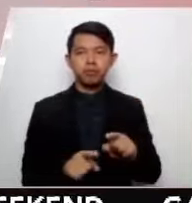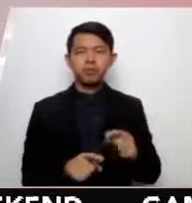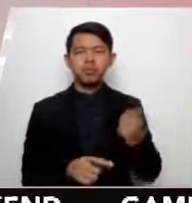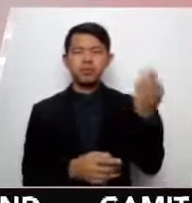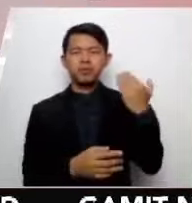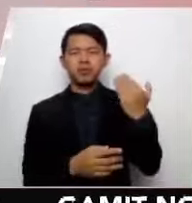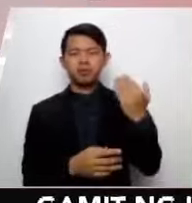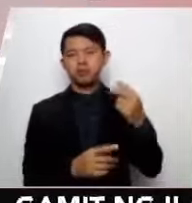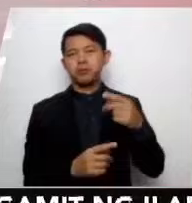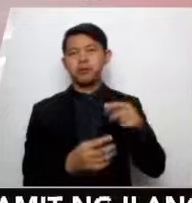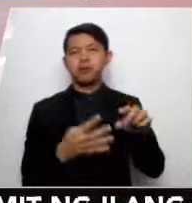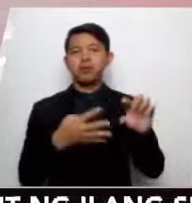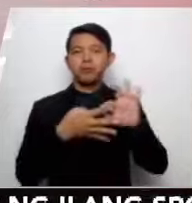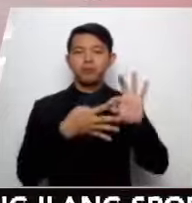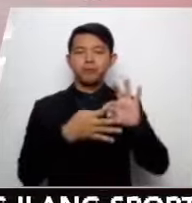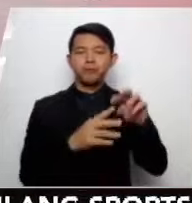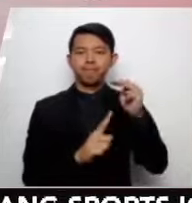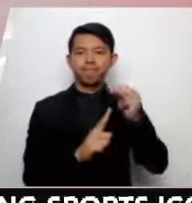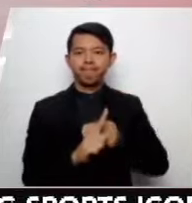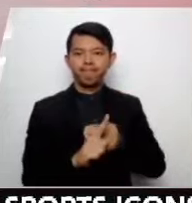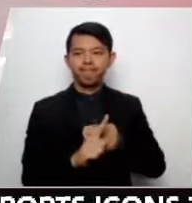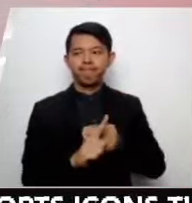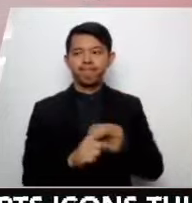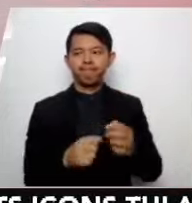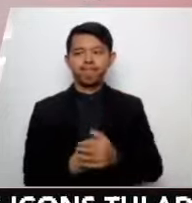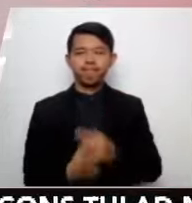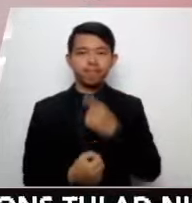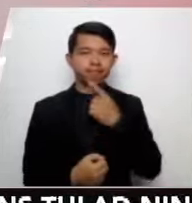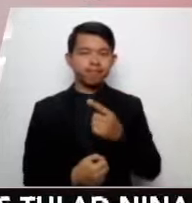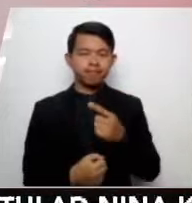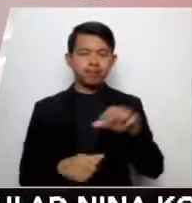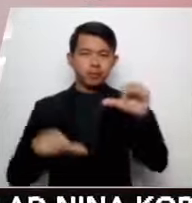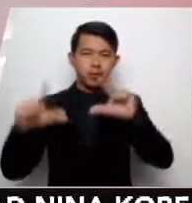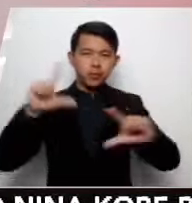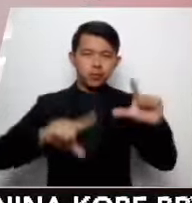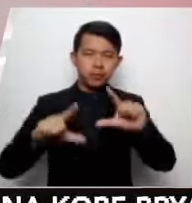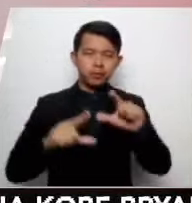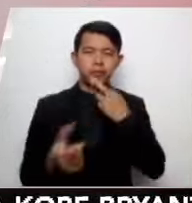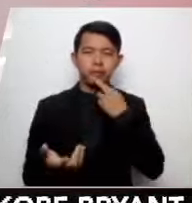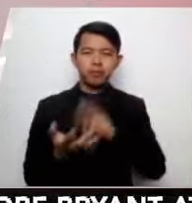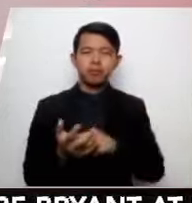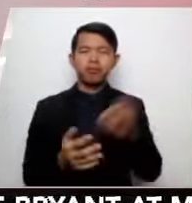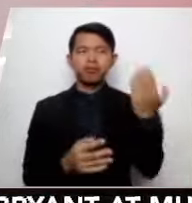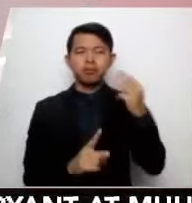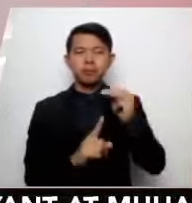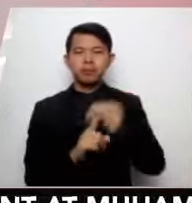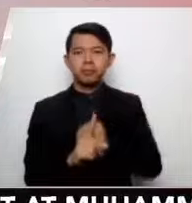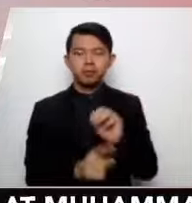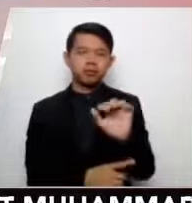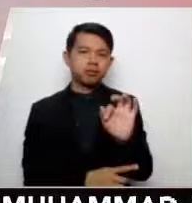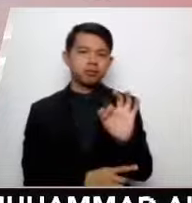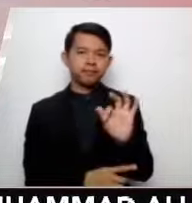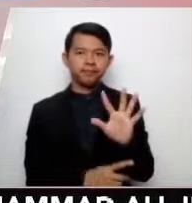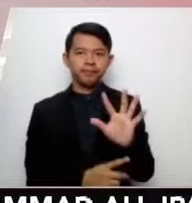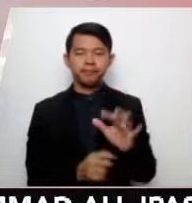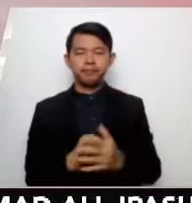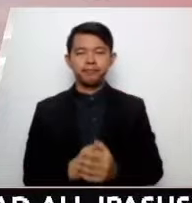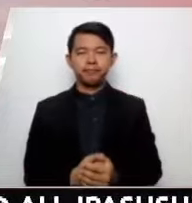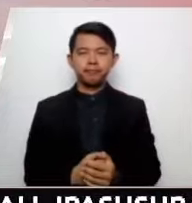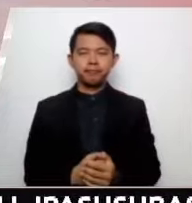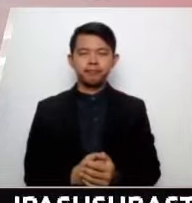na-confirm natin sa laboratory report noong March 19 at mahigit sa kulang-kulang